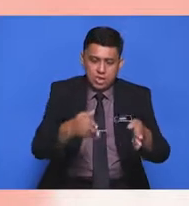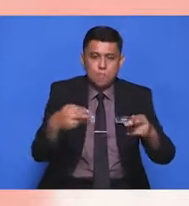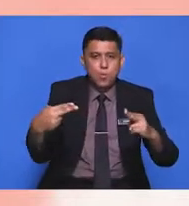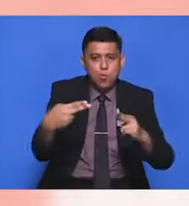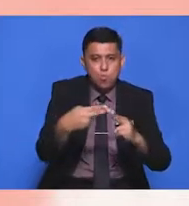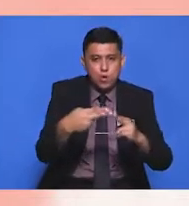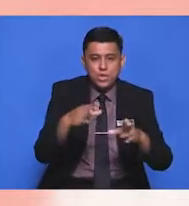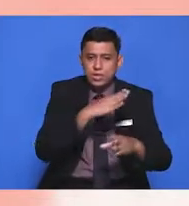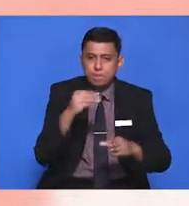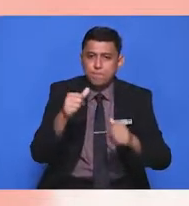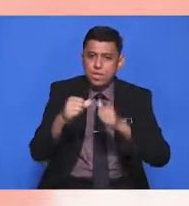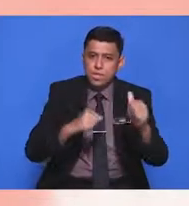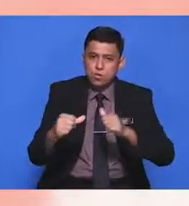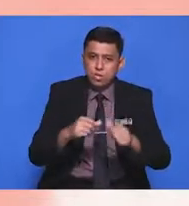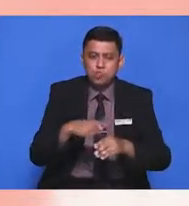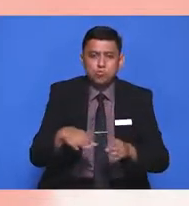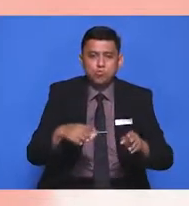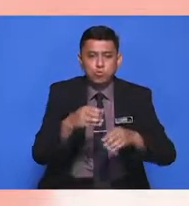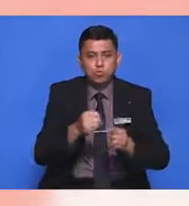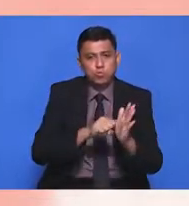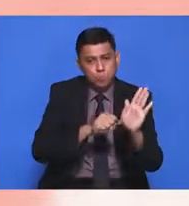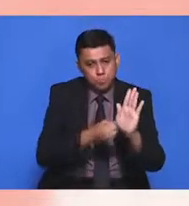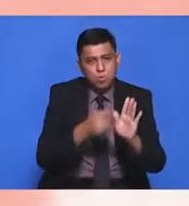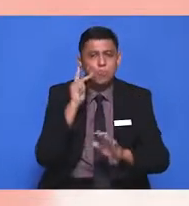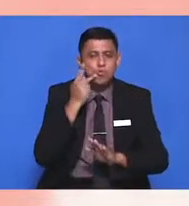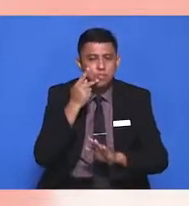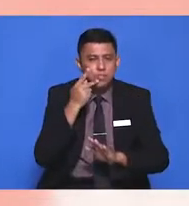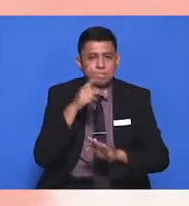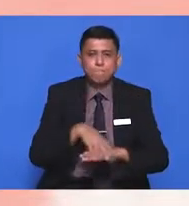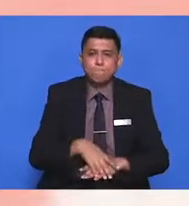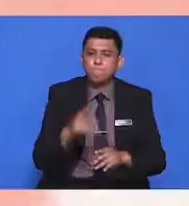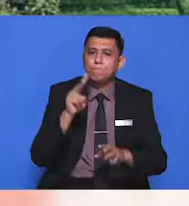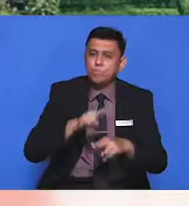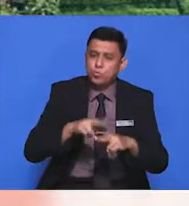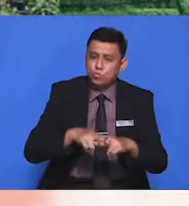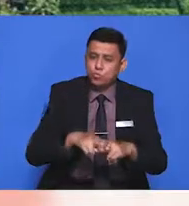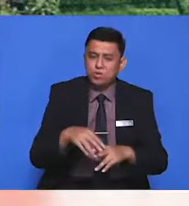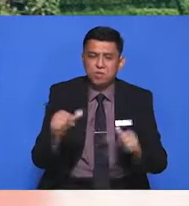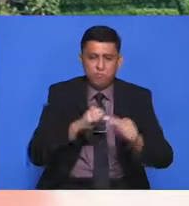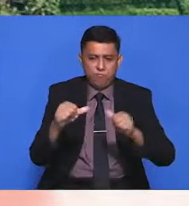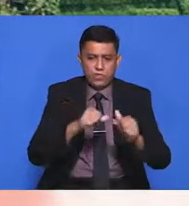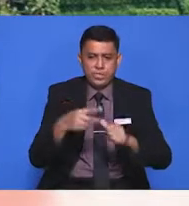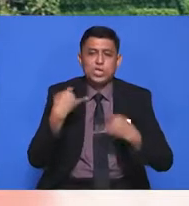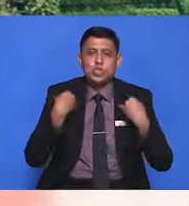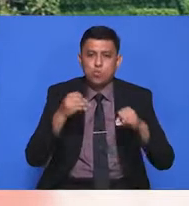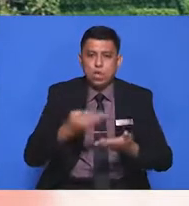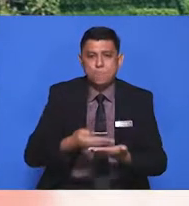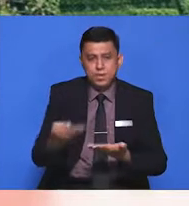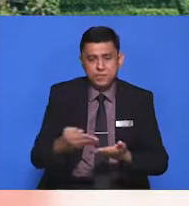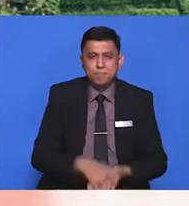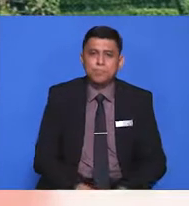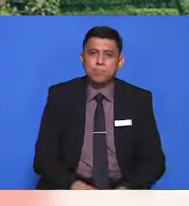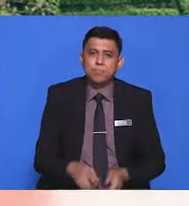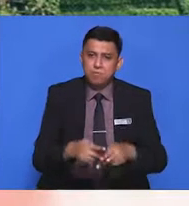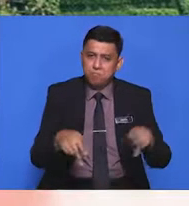sumber protein penduduk serta kegiatan pelancongan dan akhir sekali kegiatan perniagaan. Kepentingan yang pertama